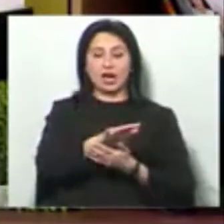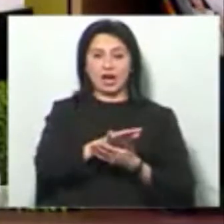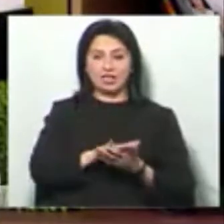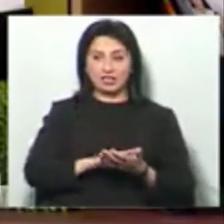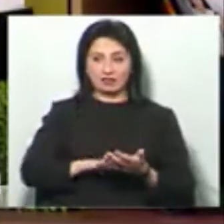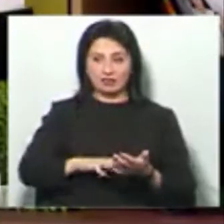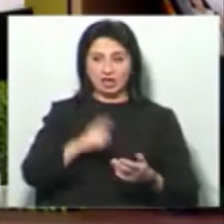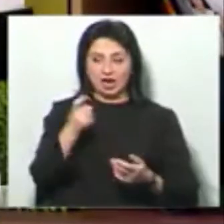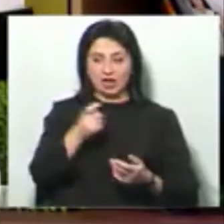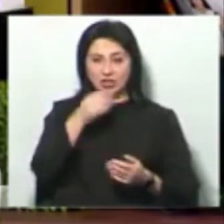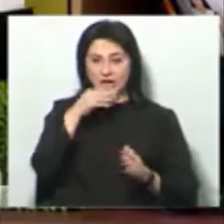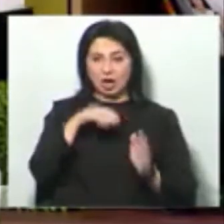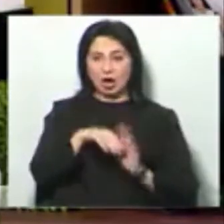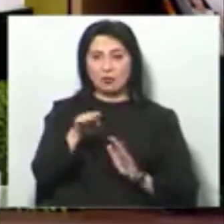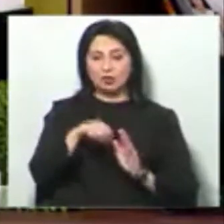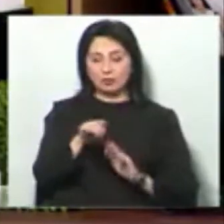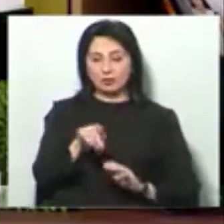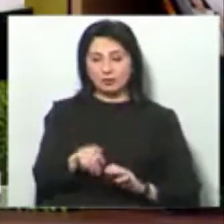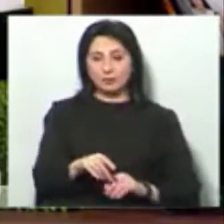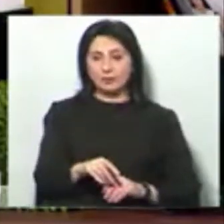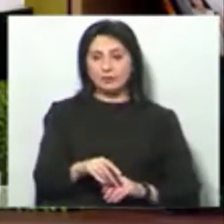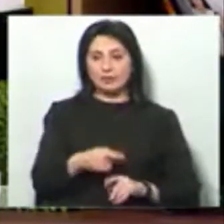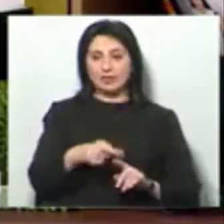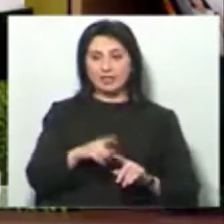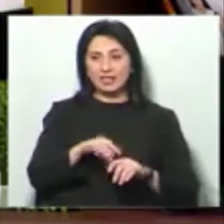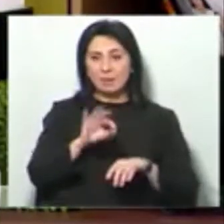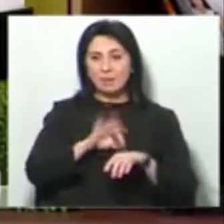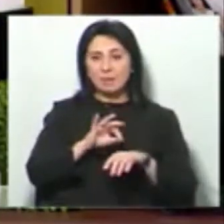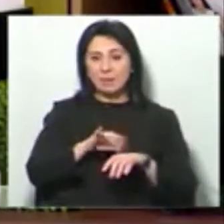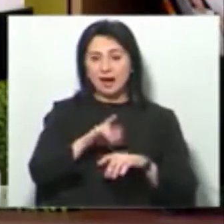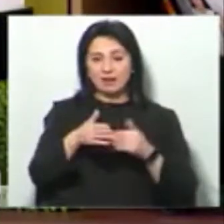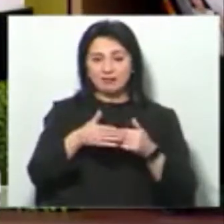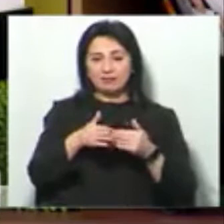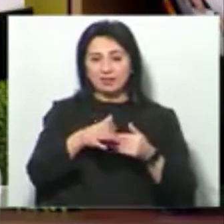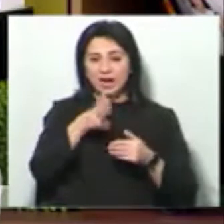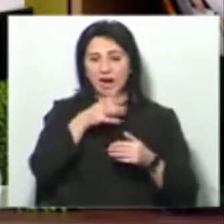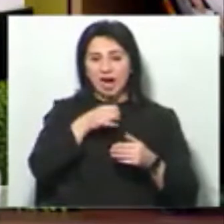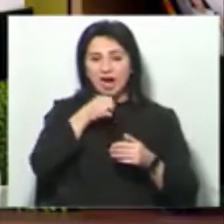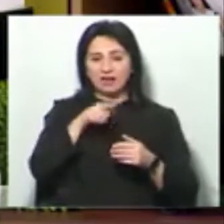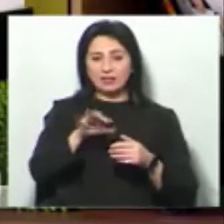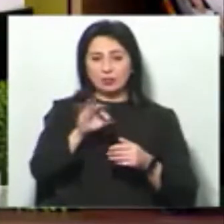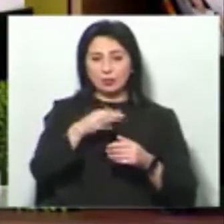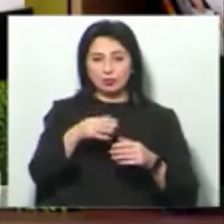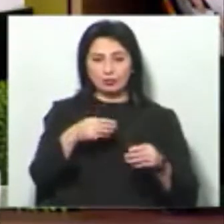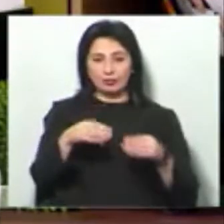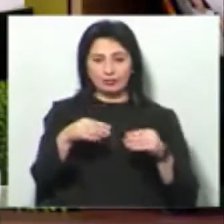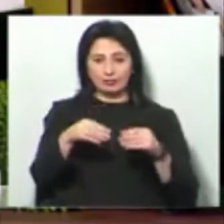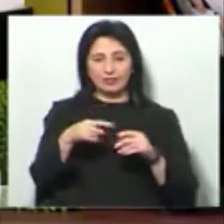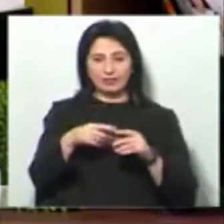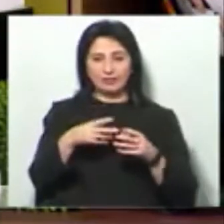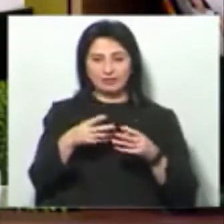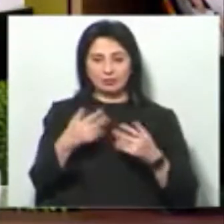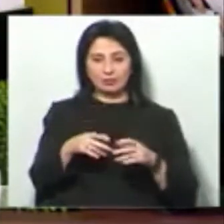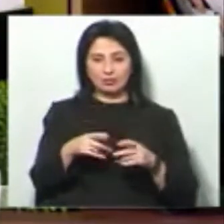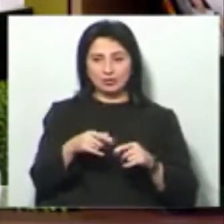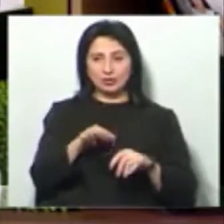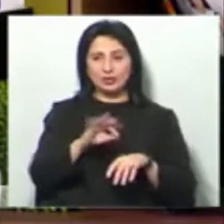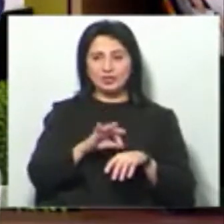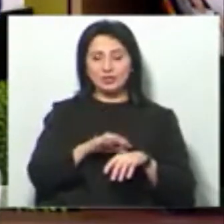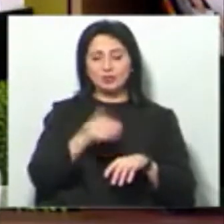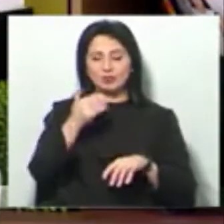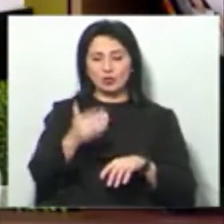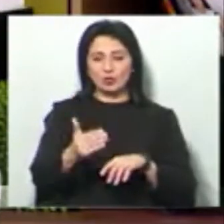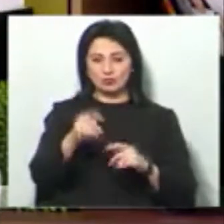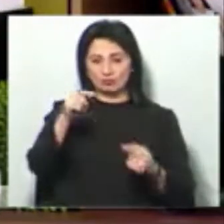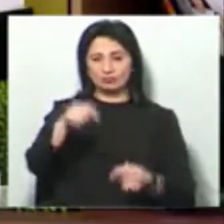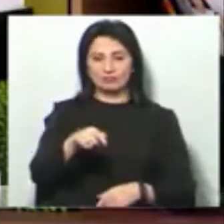და ხარისხი გაუმჯობესდეს. Sarcoani patologiei ასაკთან ერთად იმატებს. Ანუ დროულად დიაგნოზირებული sarcoani patologie